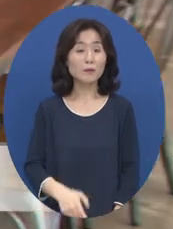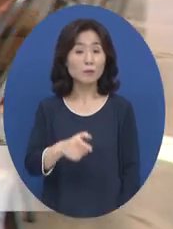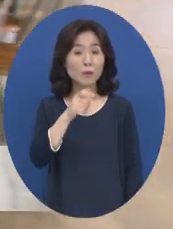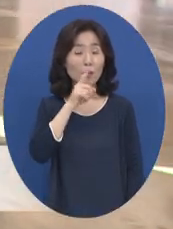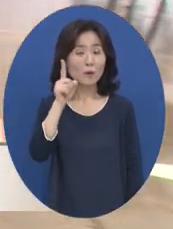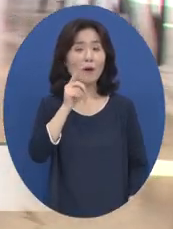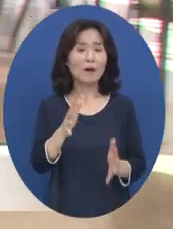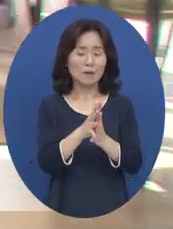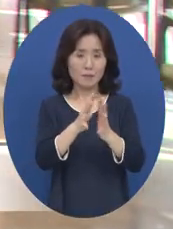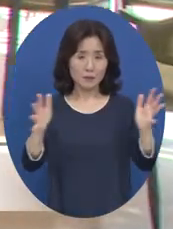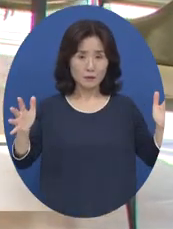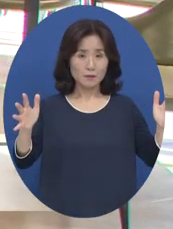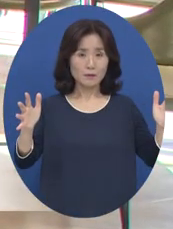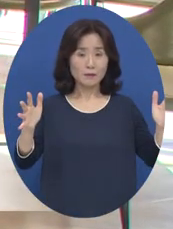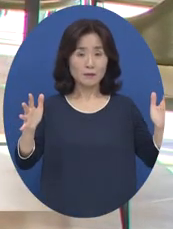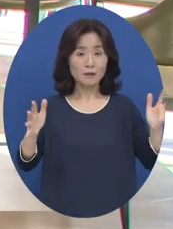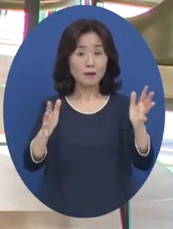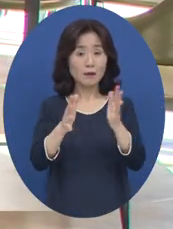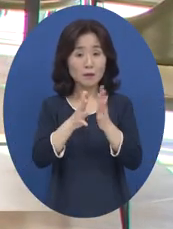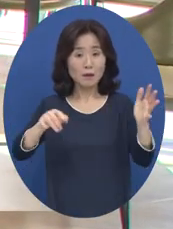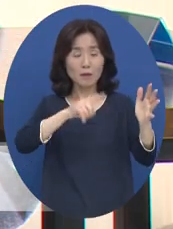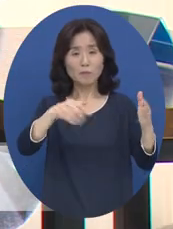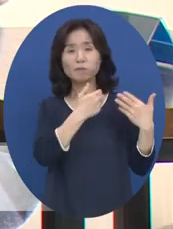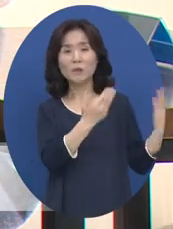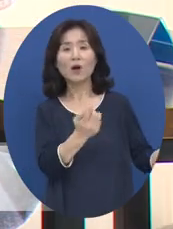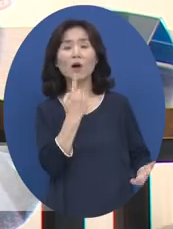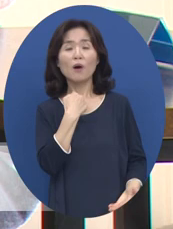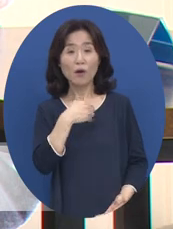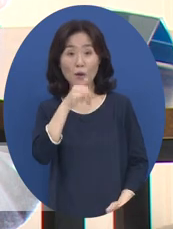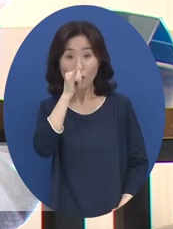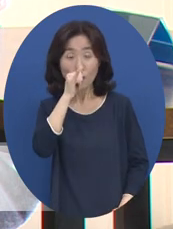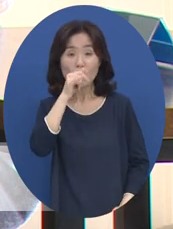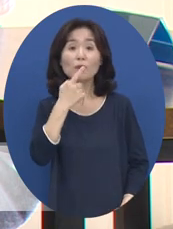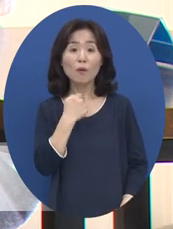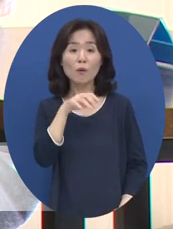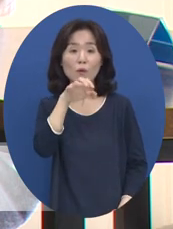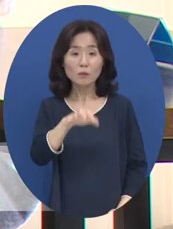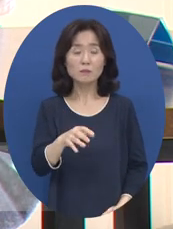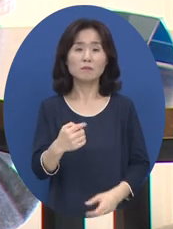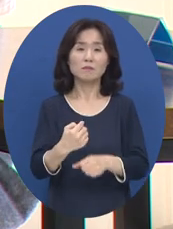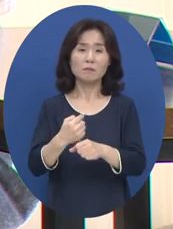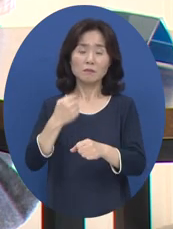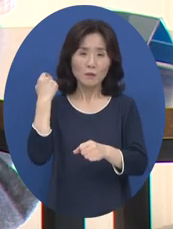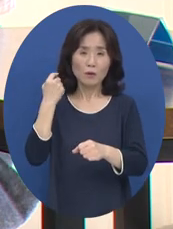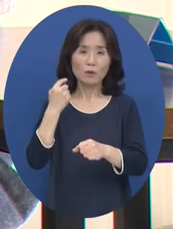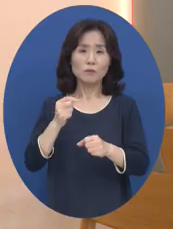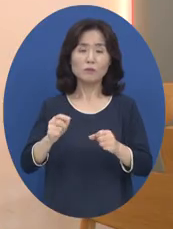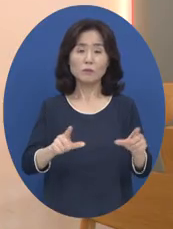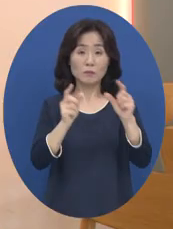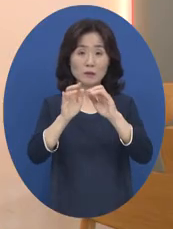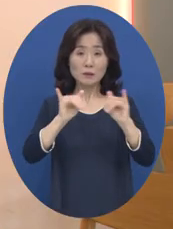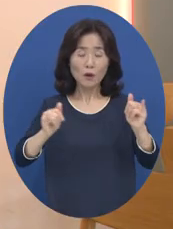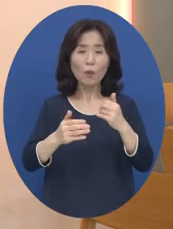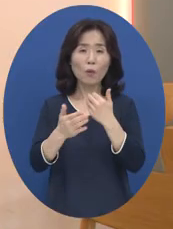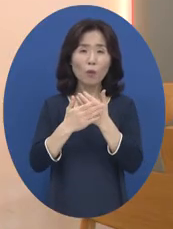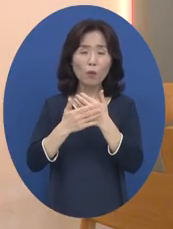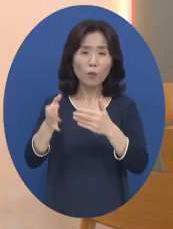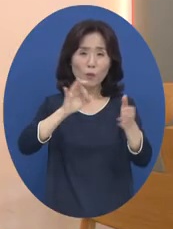수원의 한 아파트 단지. 단지 내 방치돼 있던 공간이 지난해 주민 후원금을 통해 문화 공간으로 다시